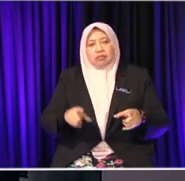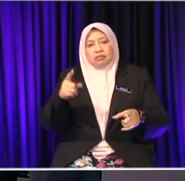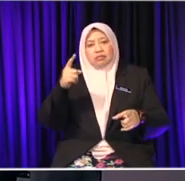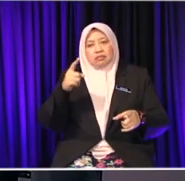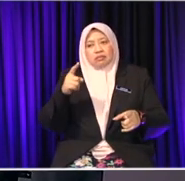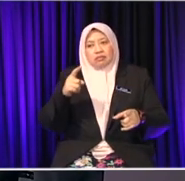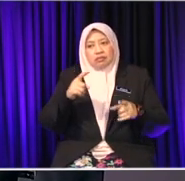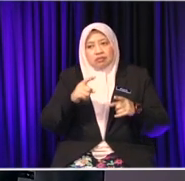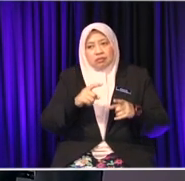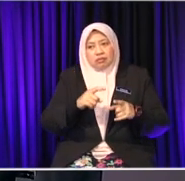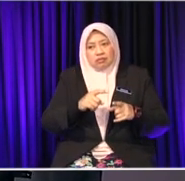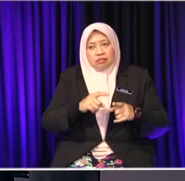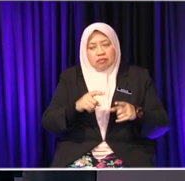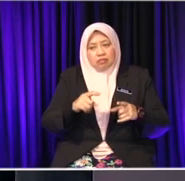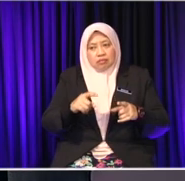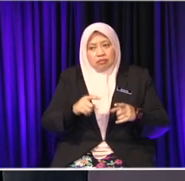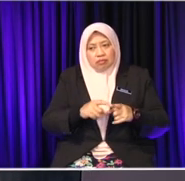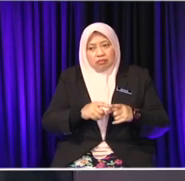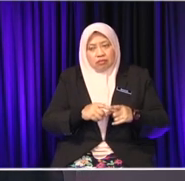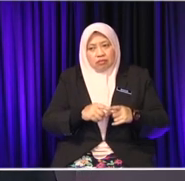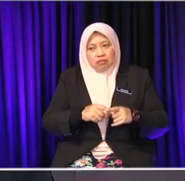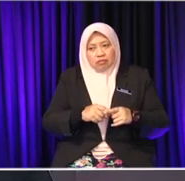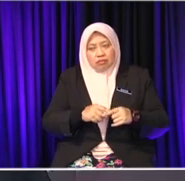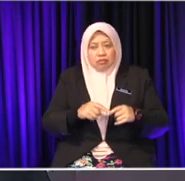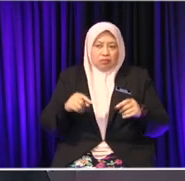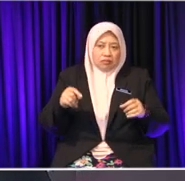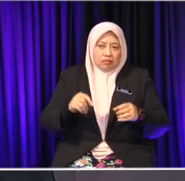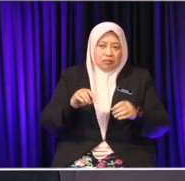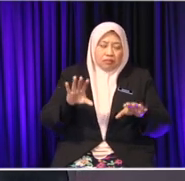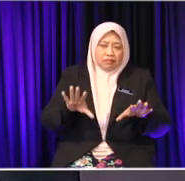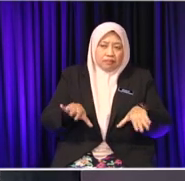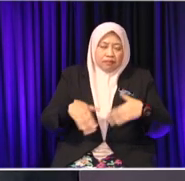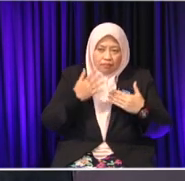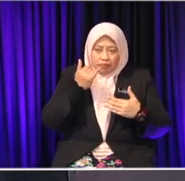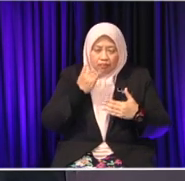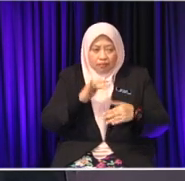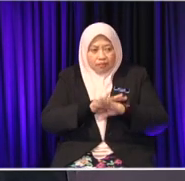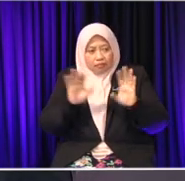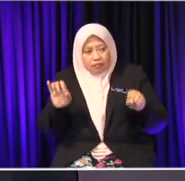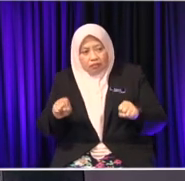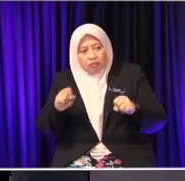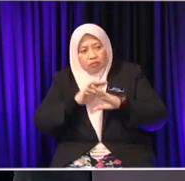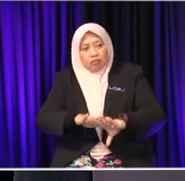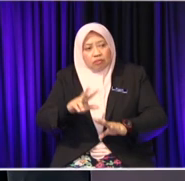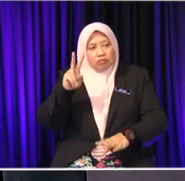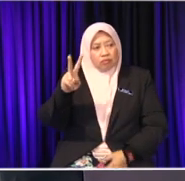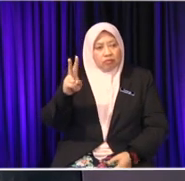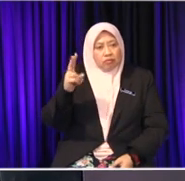terus tolak dengan dia tebal tapi kenapa dikasih dia tolak dengan 22 bukan 230